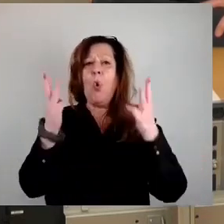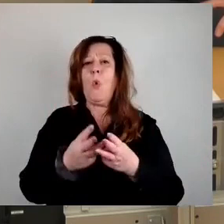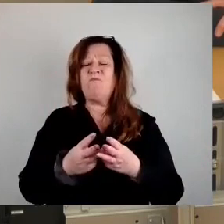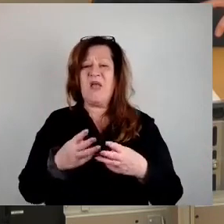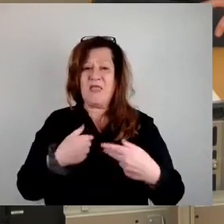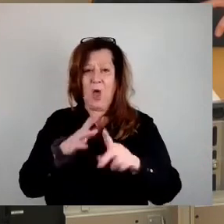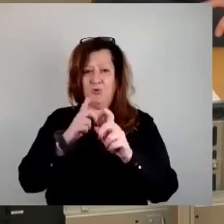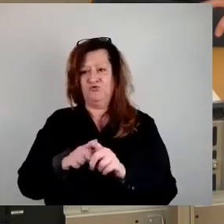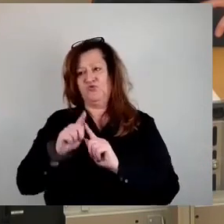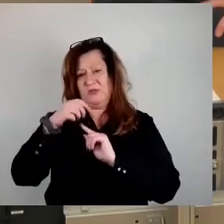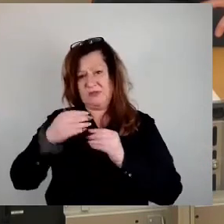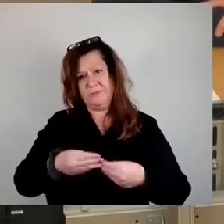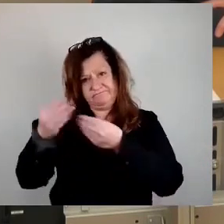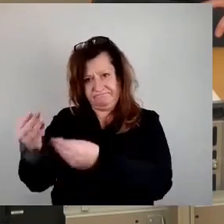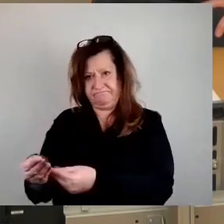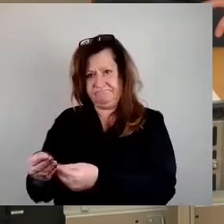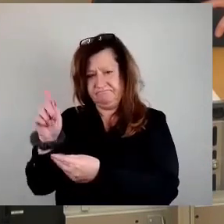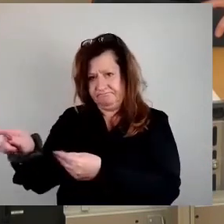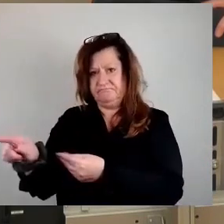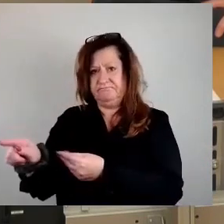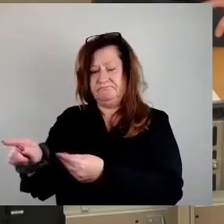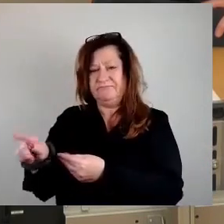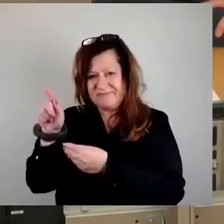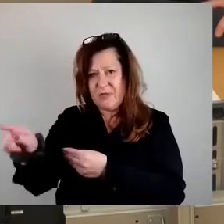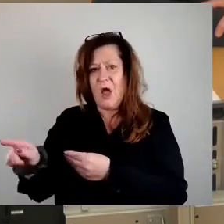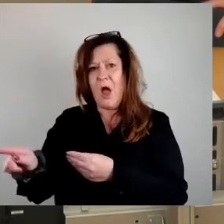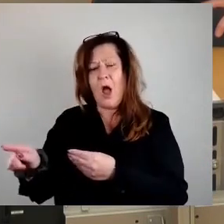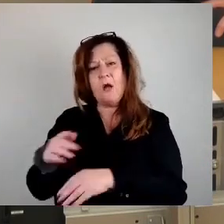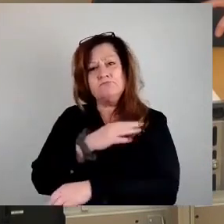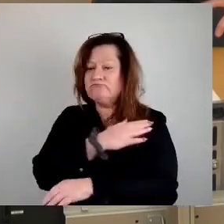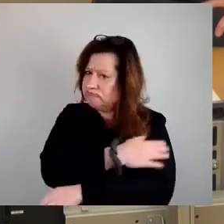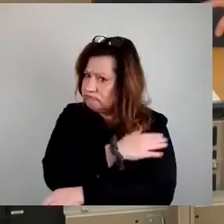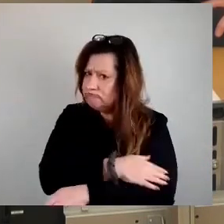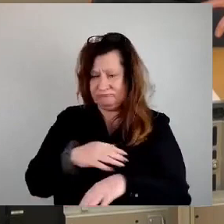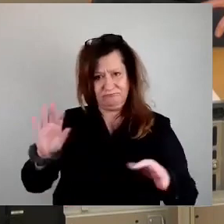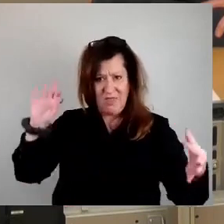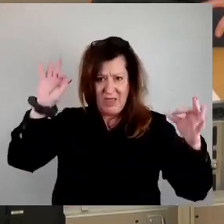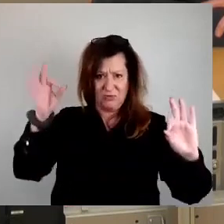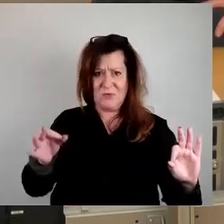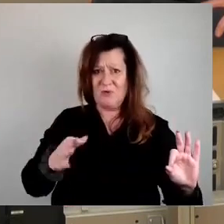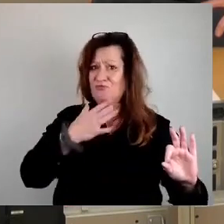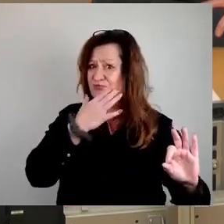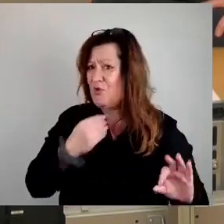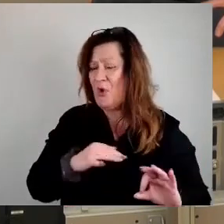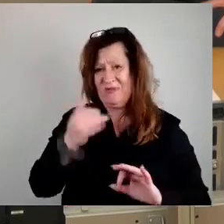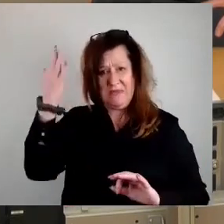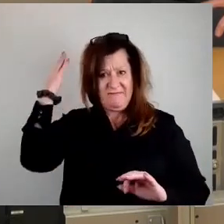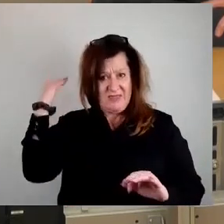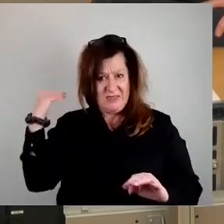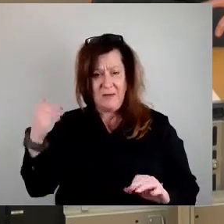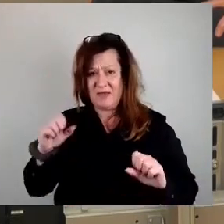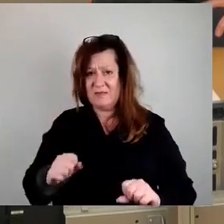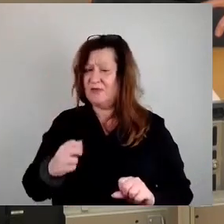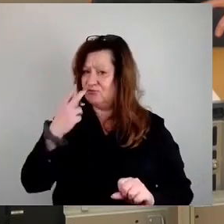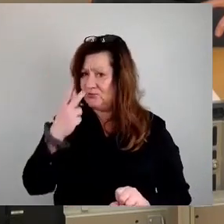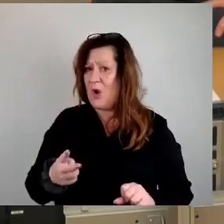wie das ausgeht, weil dann könnten wir da nämlich gemütlich und entspannt und genauso schön, wie wir es damals gemacht haben, gucken, ob wir den